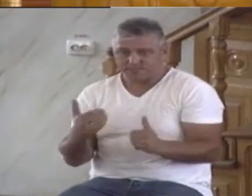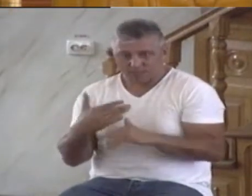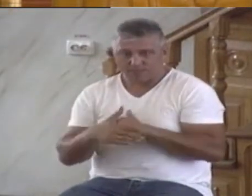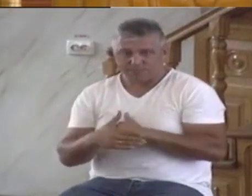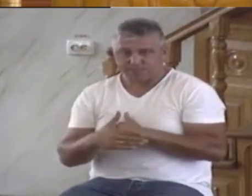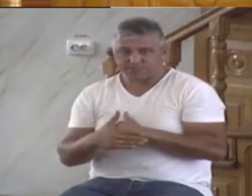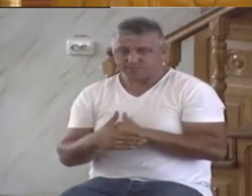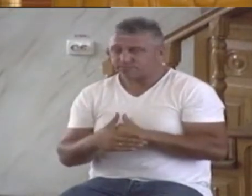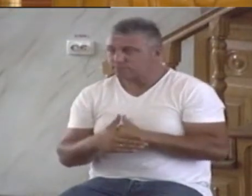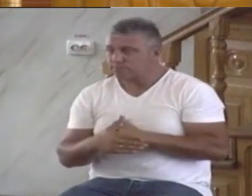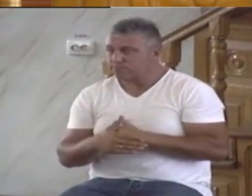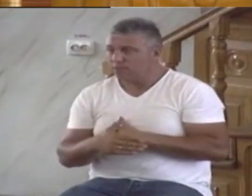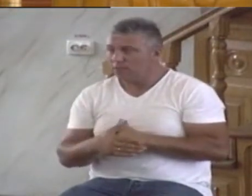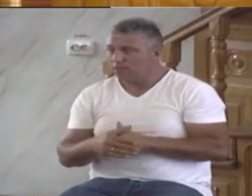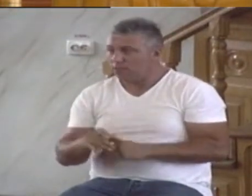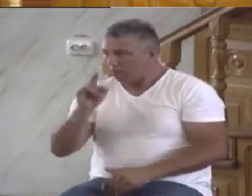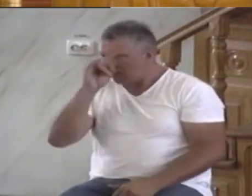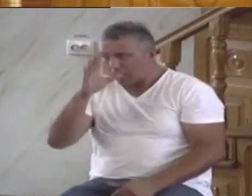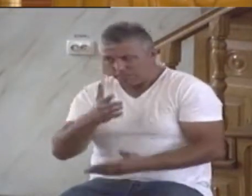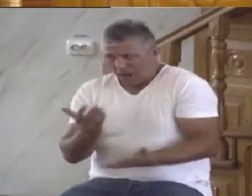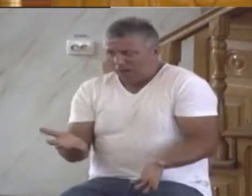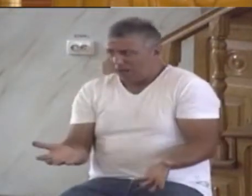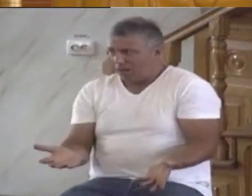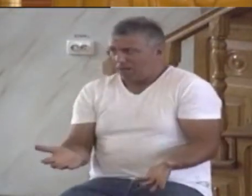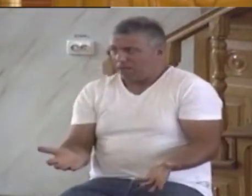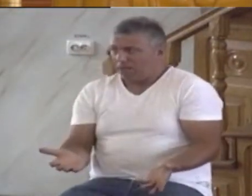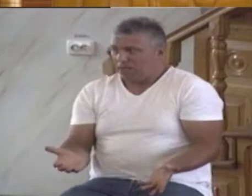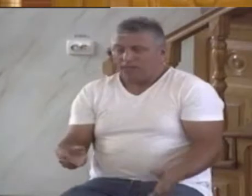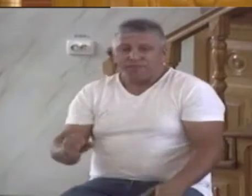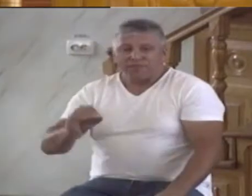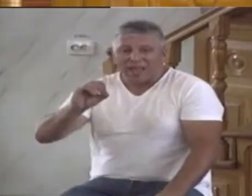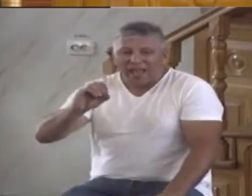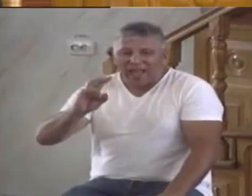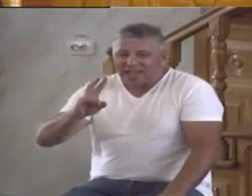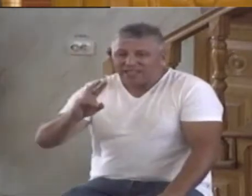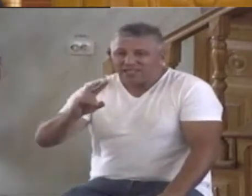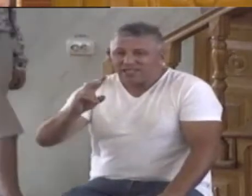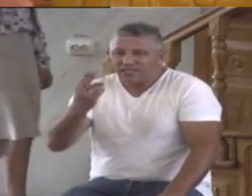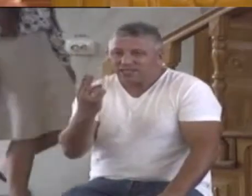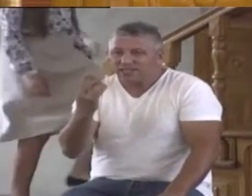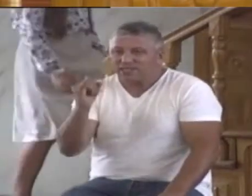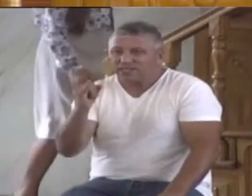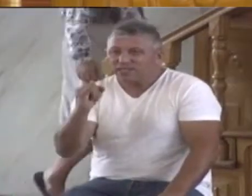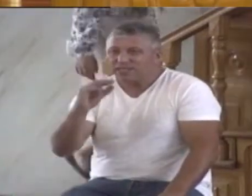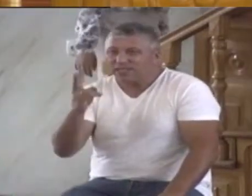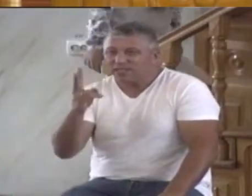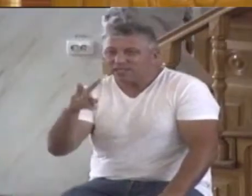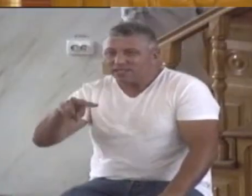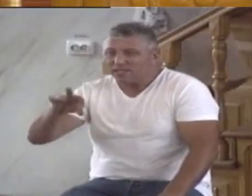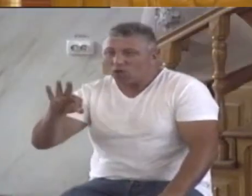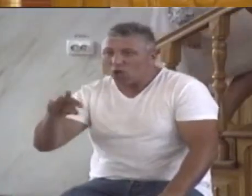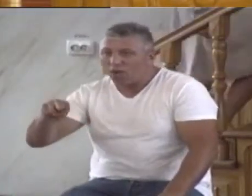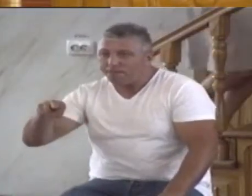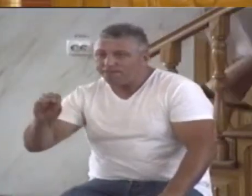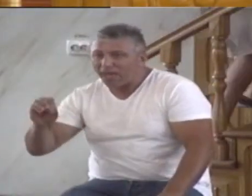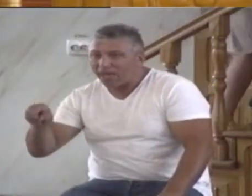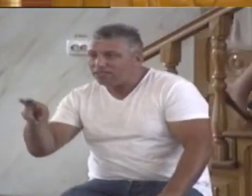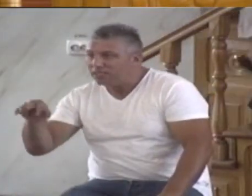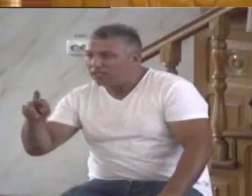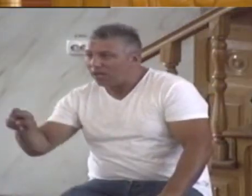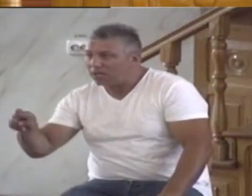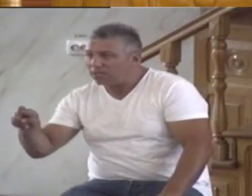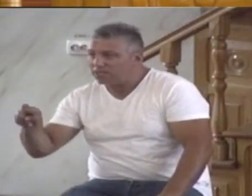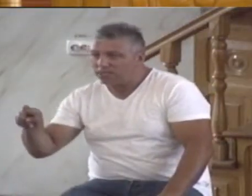чтобы заглянуть во всеведущую энциклопедию, с первого раза сможет ответить, кто это вообще такие.